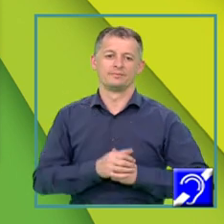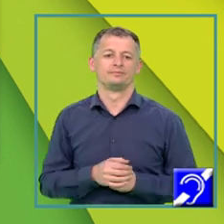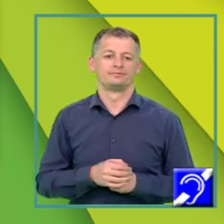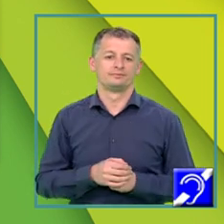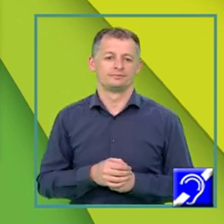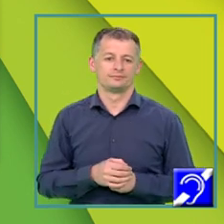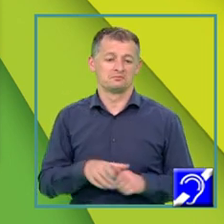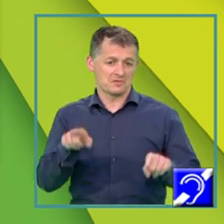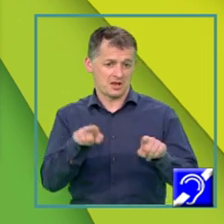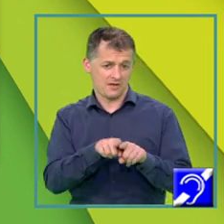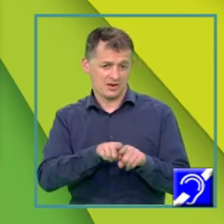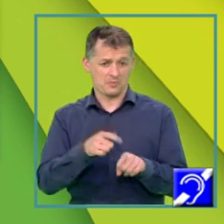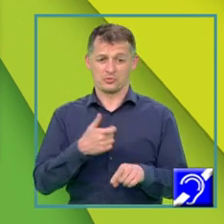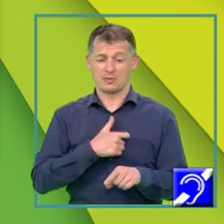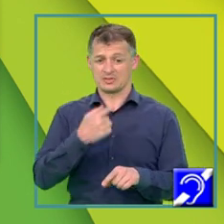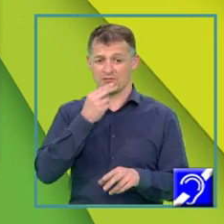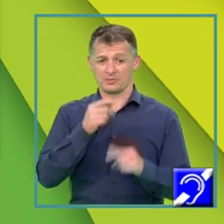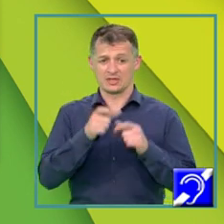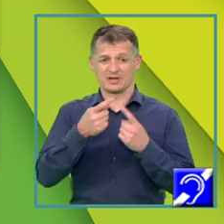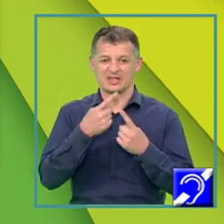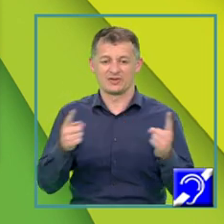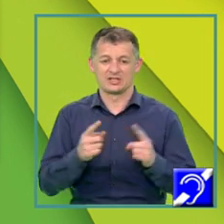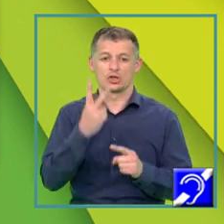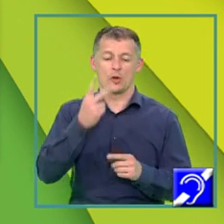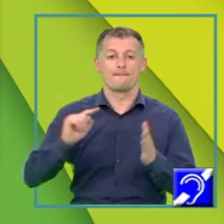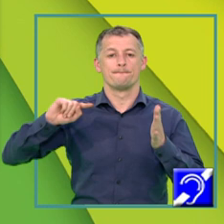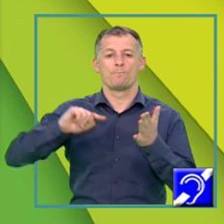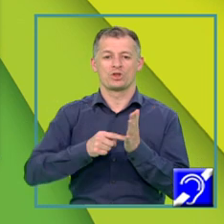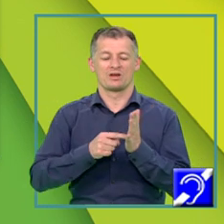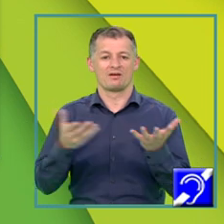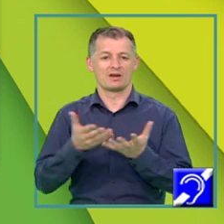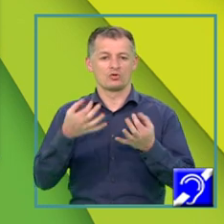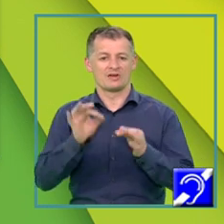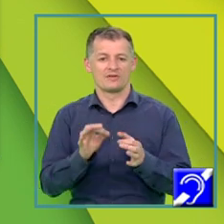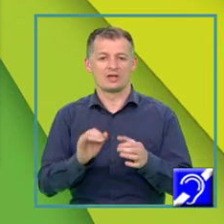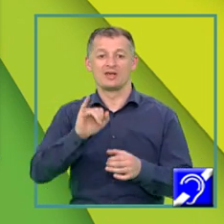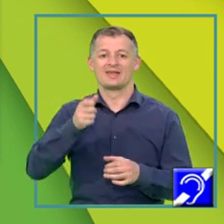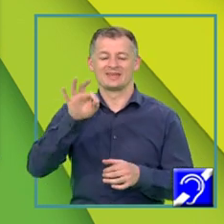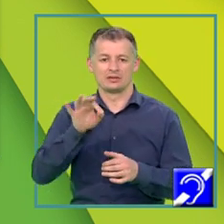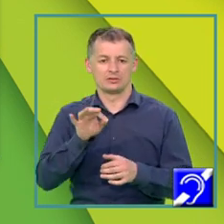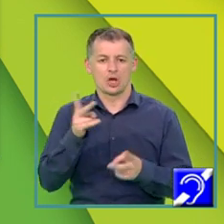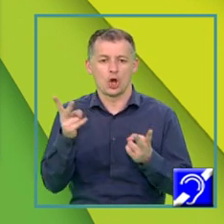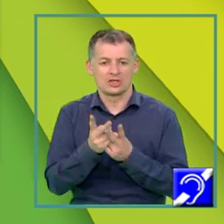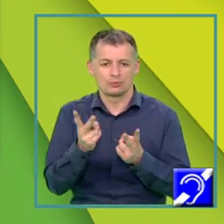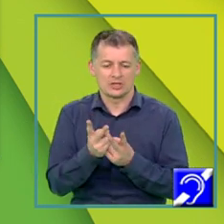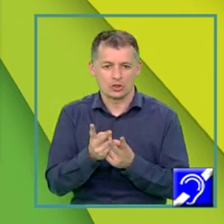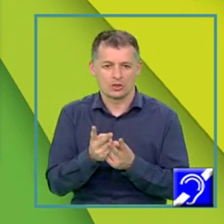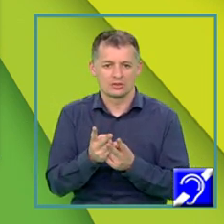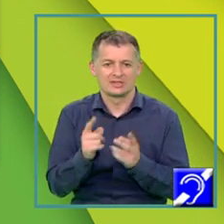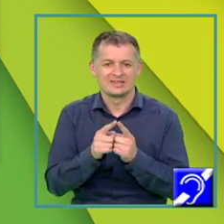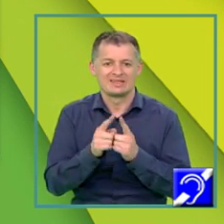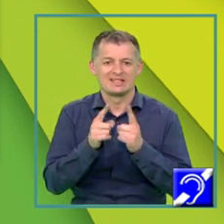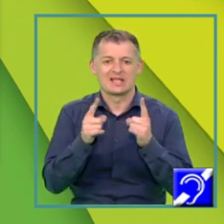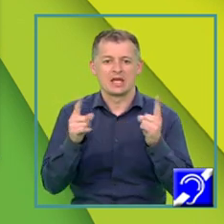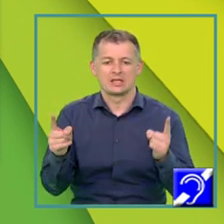putem discuta despre diferența dintre doi pointeri care va fi un int corespunzător distanței